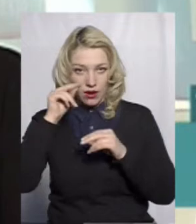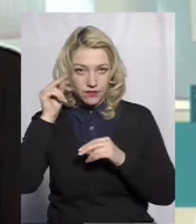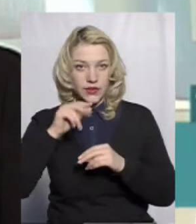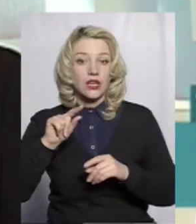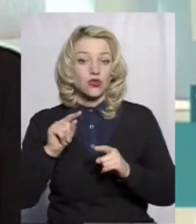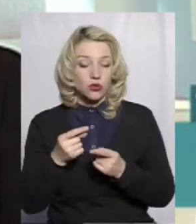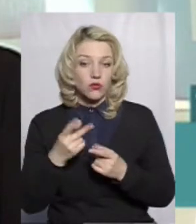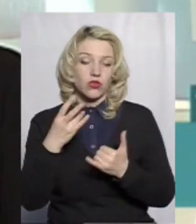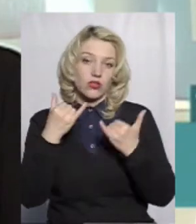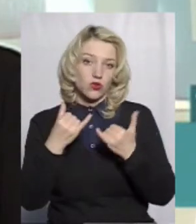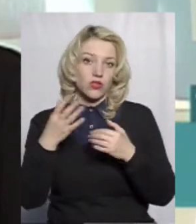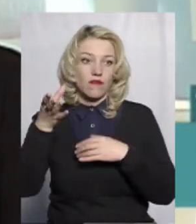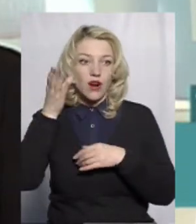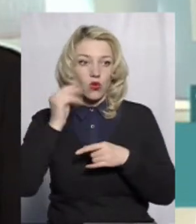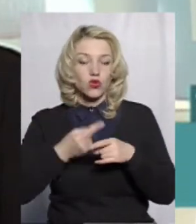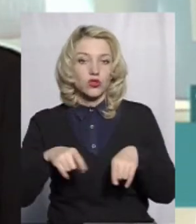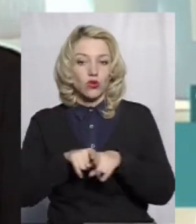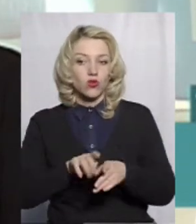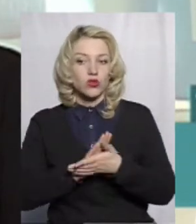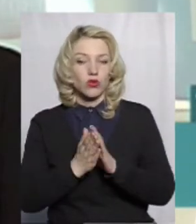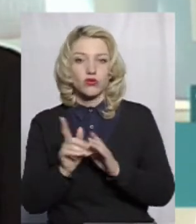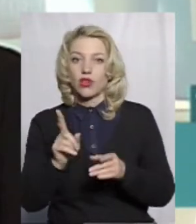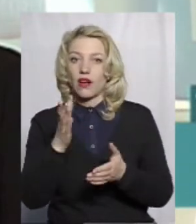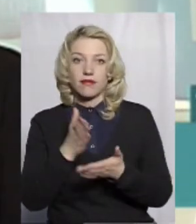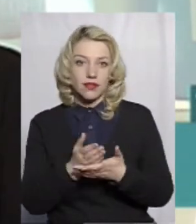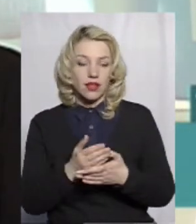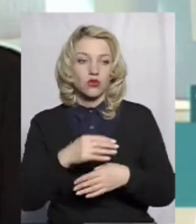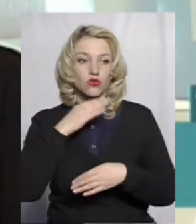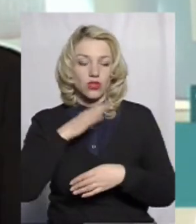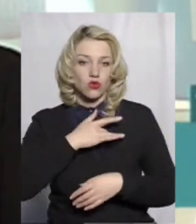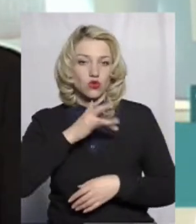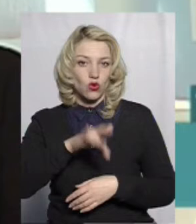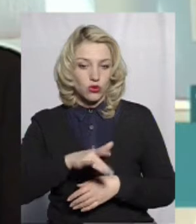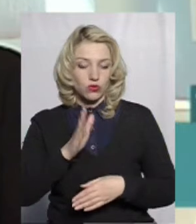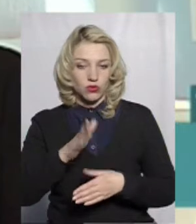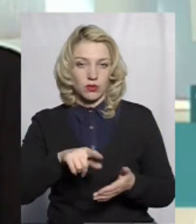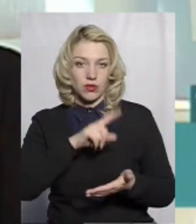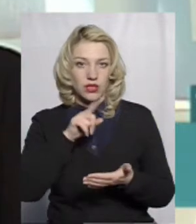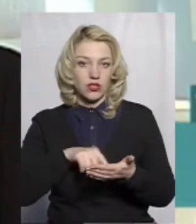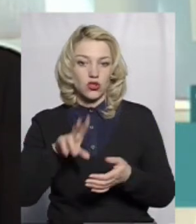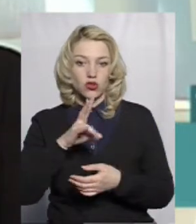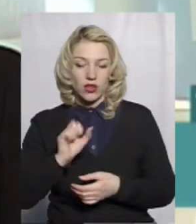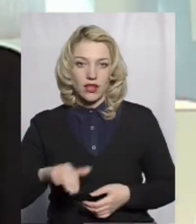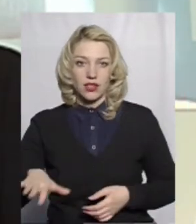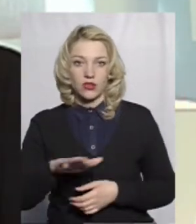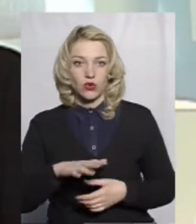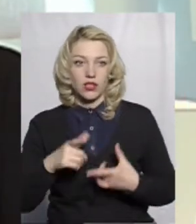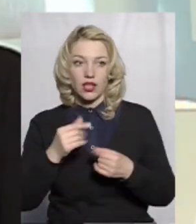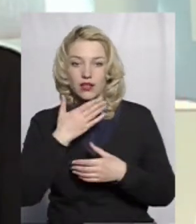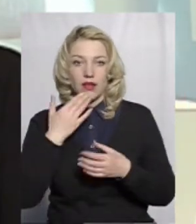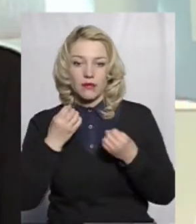на сьогодні, враховуючи ту ситуацію, яка є, достатньо жорстко стоїть питання, що на територіях, де